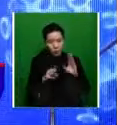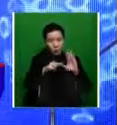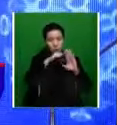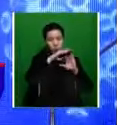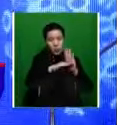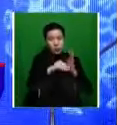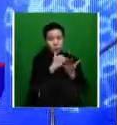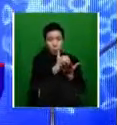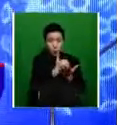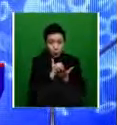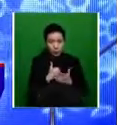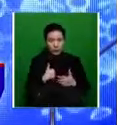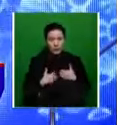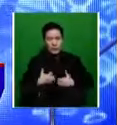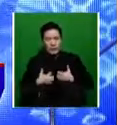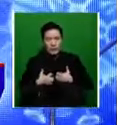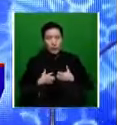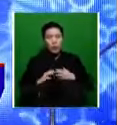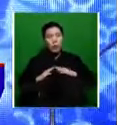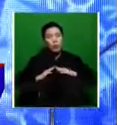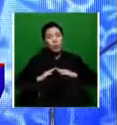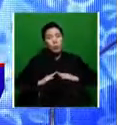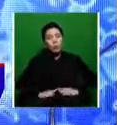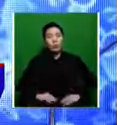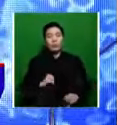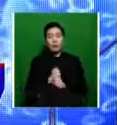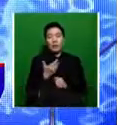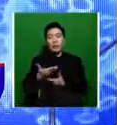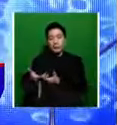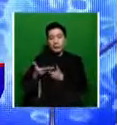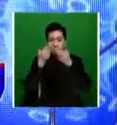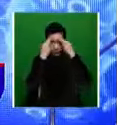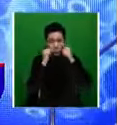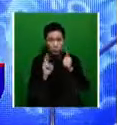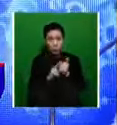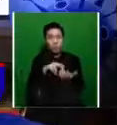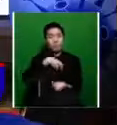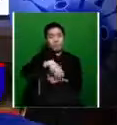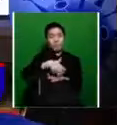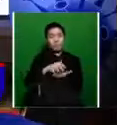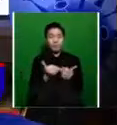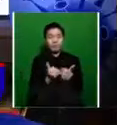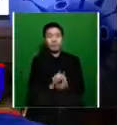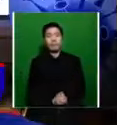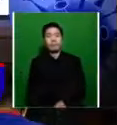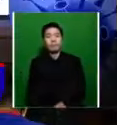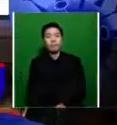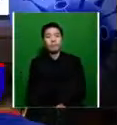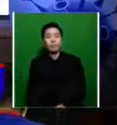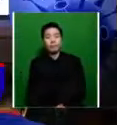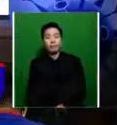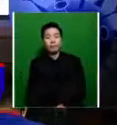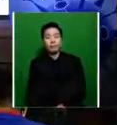านหายข้อข้องใจได้นะครับในเบื้องต้นขอเรียนเชิญท่านรองนายกครับผม ครับ